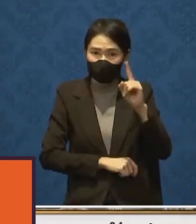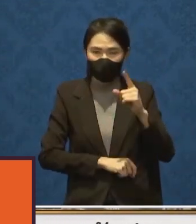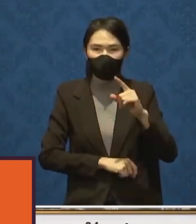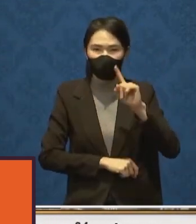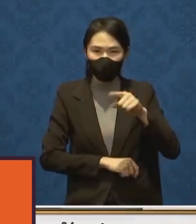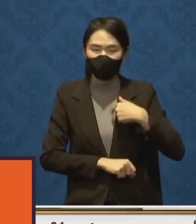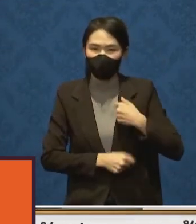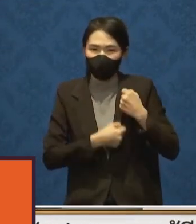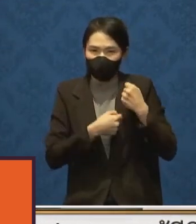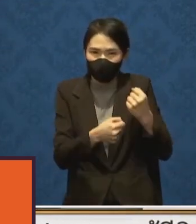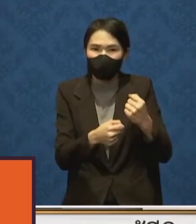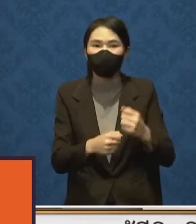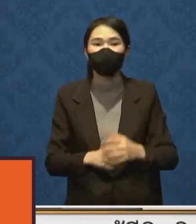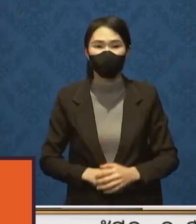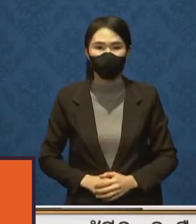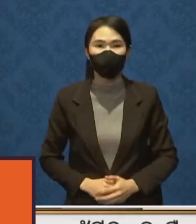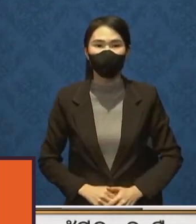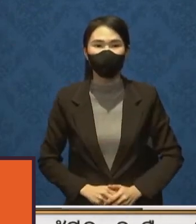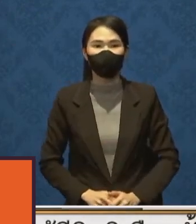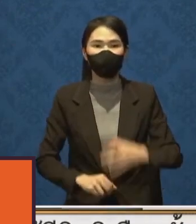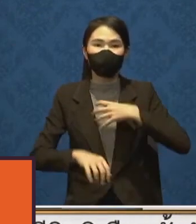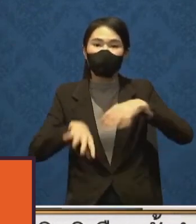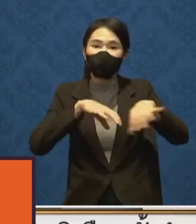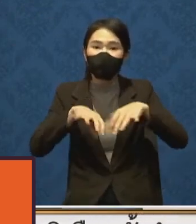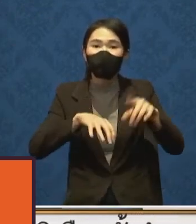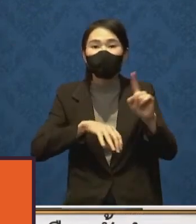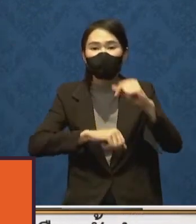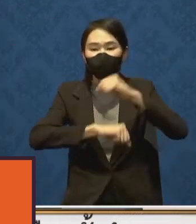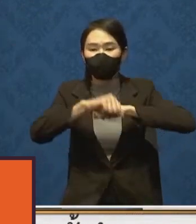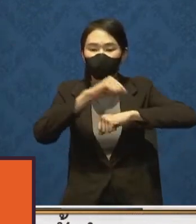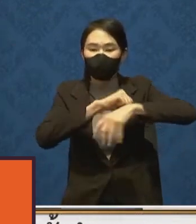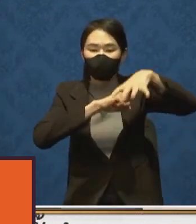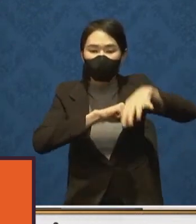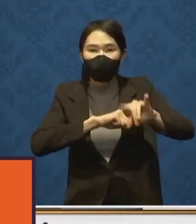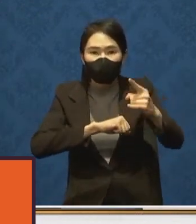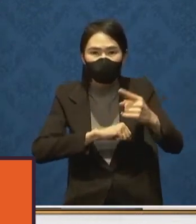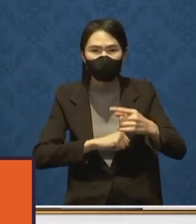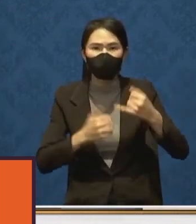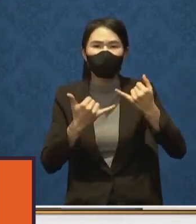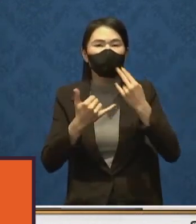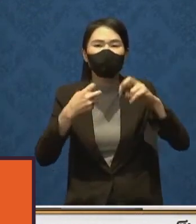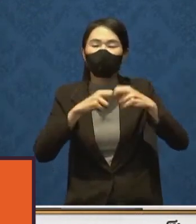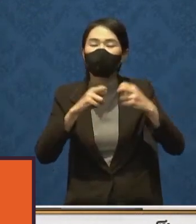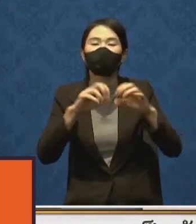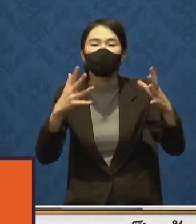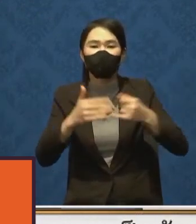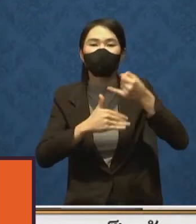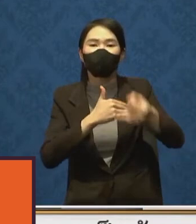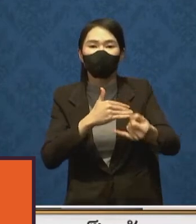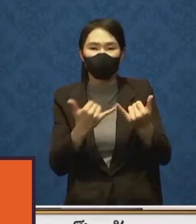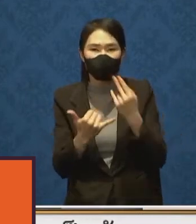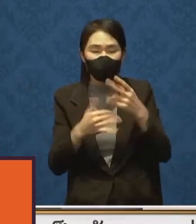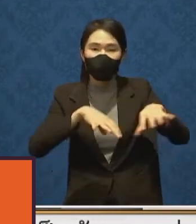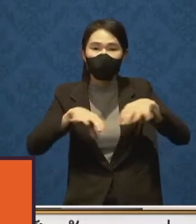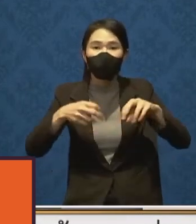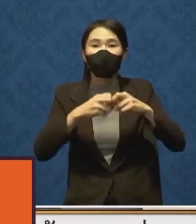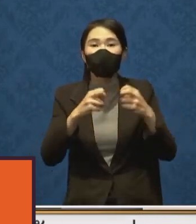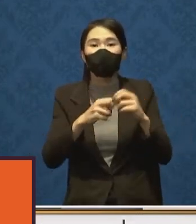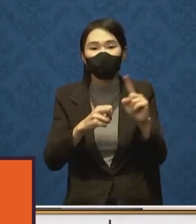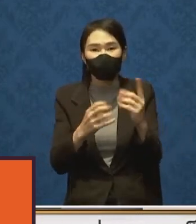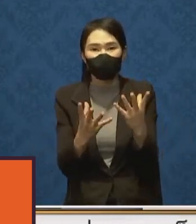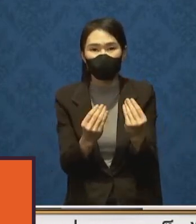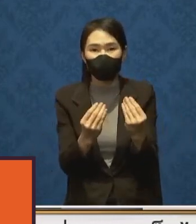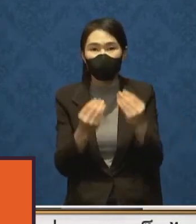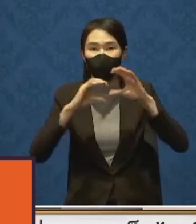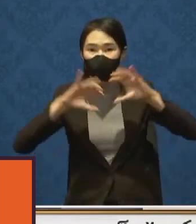ารอยางเพีงพอไปจดหาพ้ที่สร้างให่มันจะได้จบๆการจัดปัหาที่ดนของรฐ